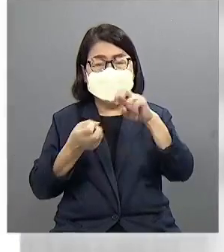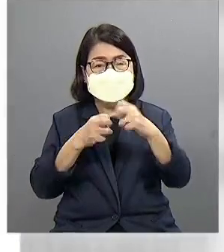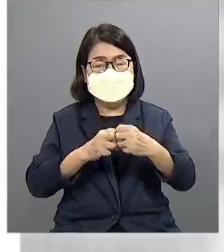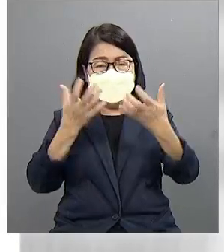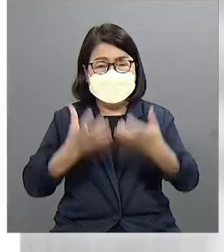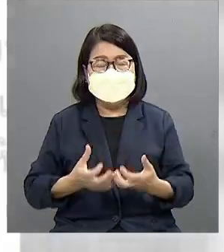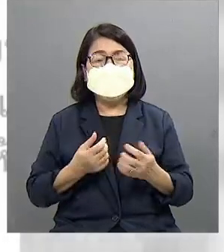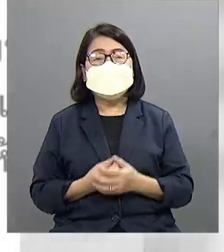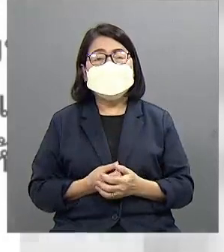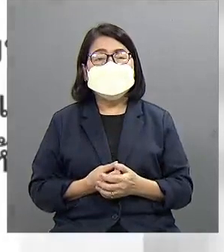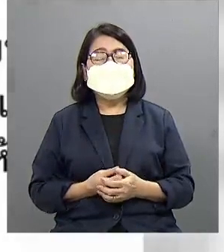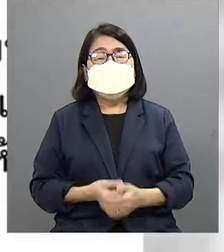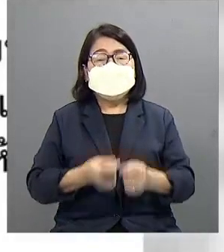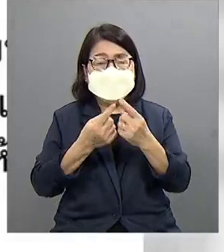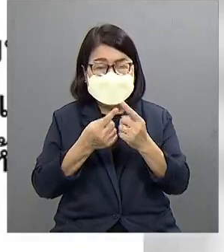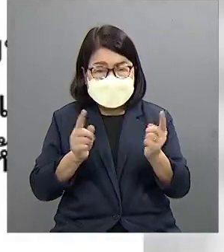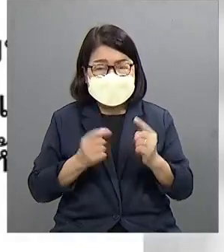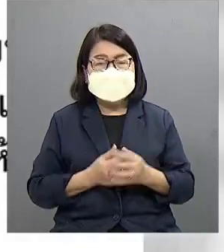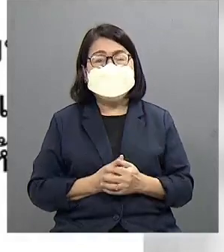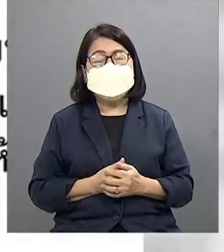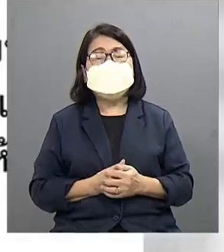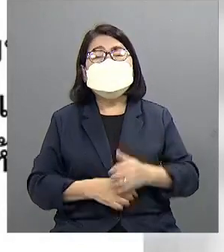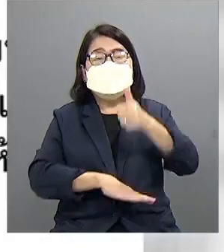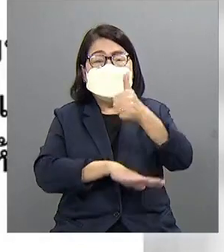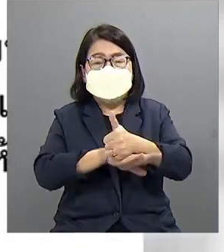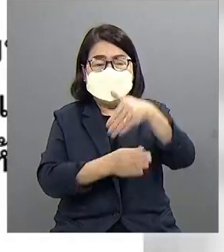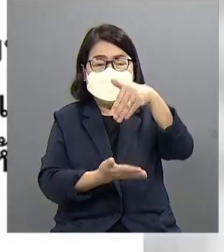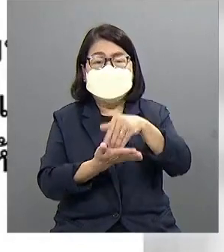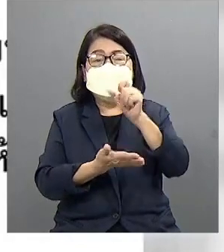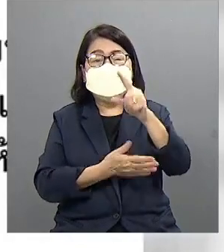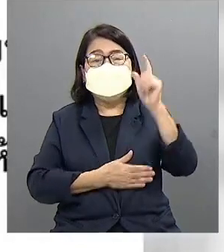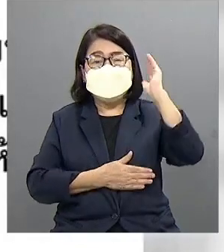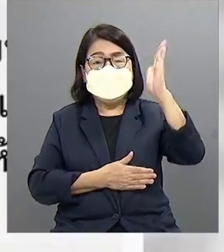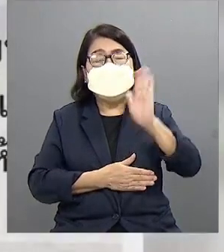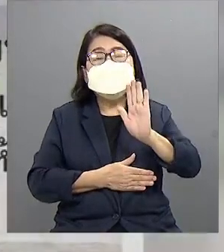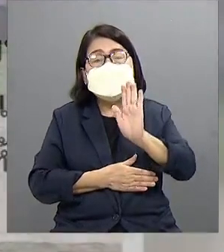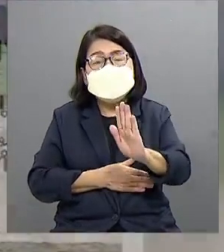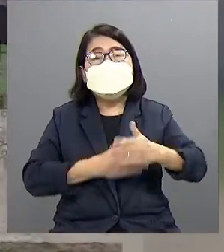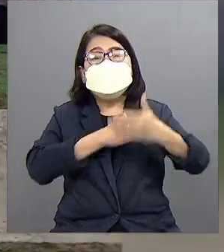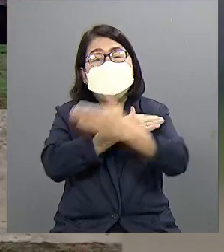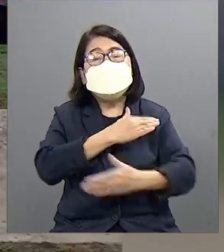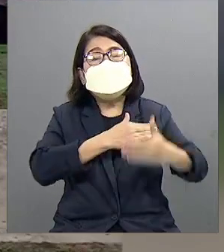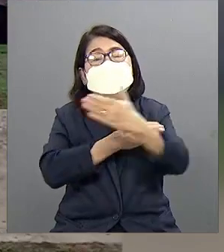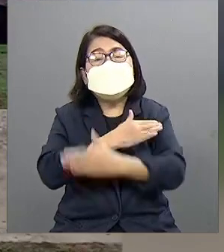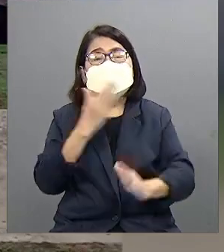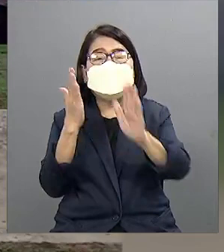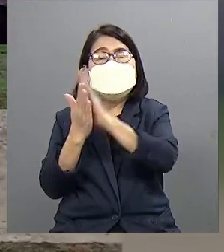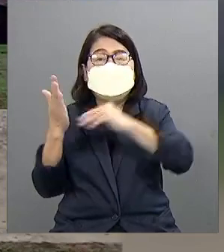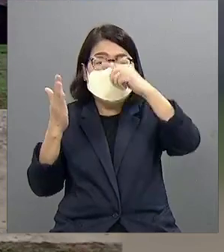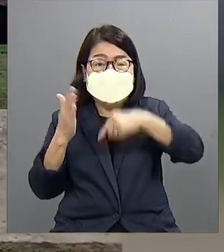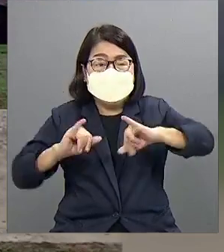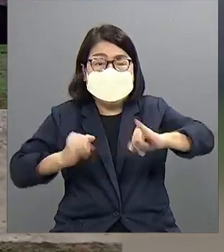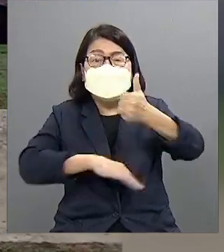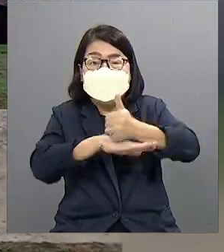กรัตน์ศรีอารยันพงศ์ค่ะเป็นผู้อำนวยการศูนย์ประชาสัมพันธ์การรถไฟแห่งประเทศไทย เจ้าของพื้นที่นะคะเขาชี้แจงว่าการ